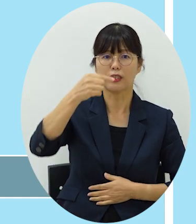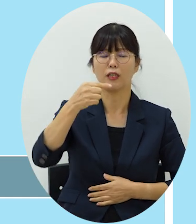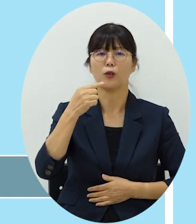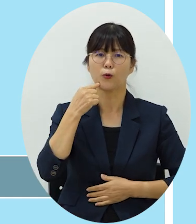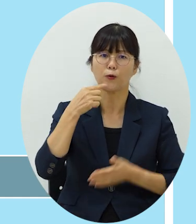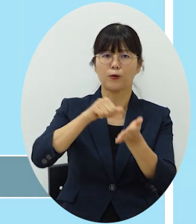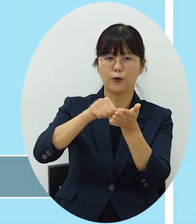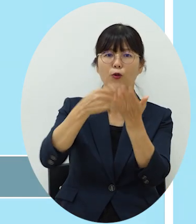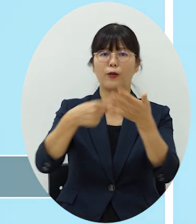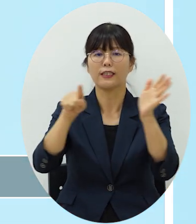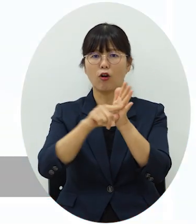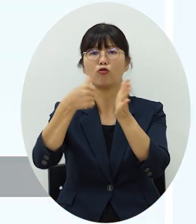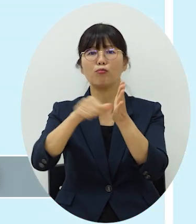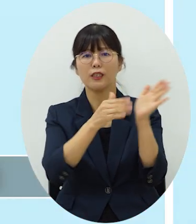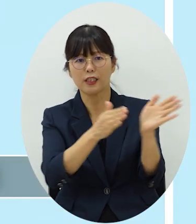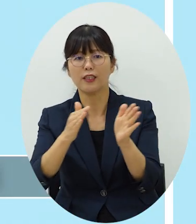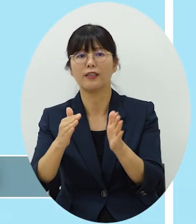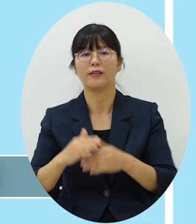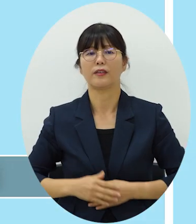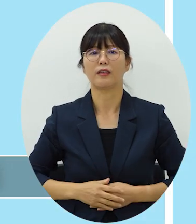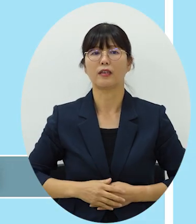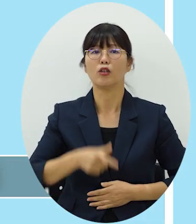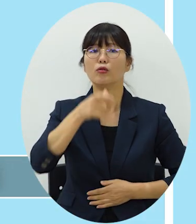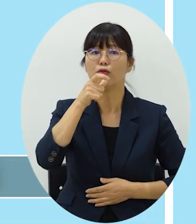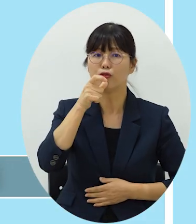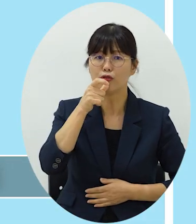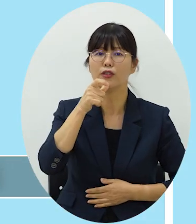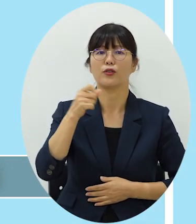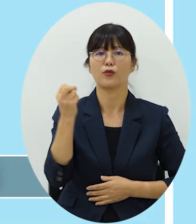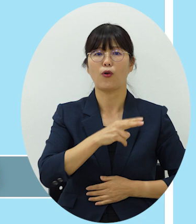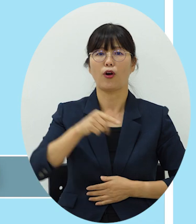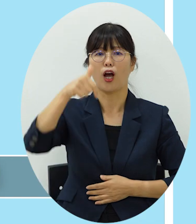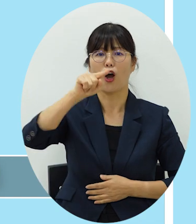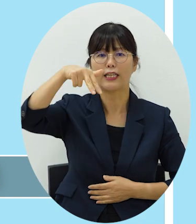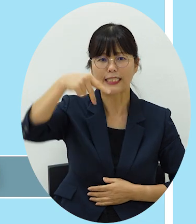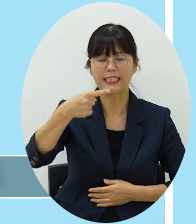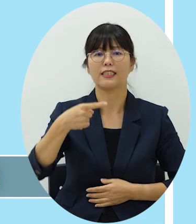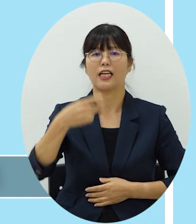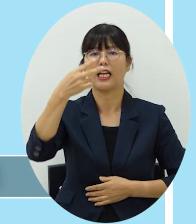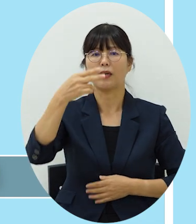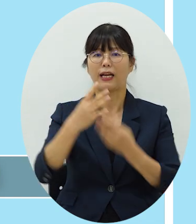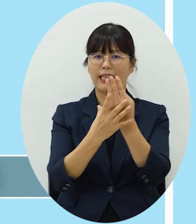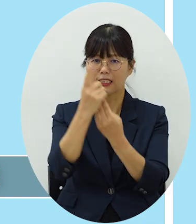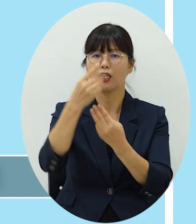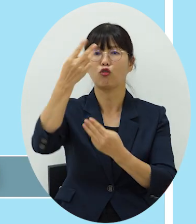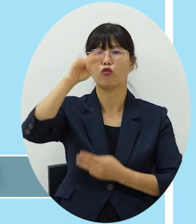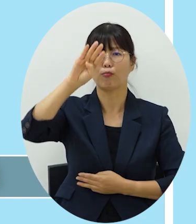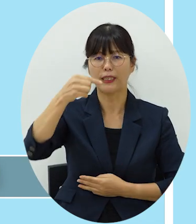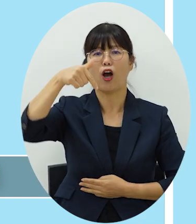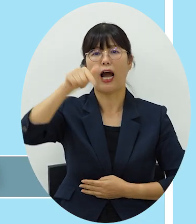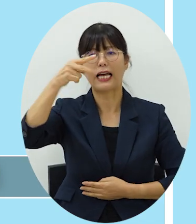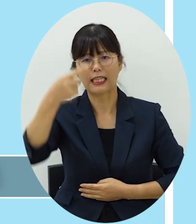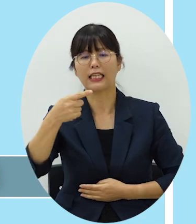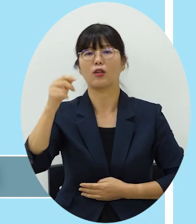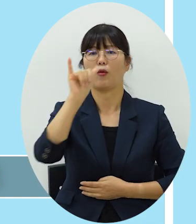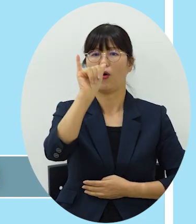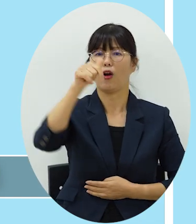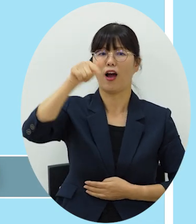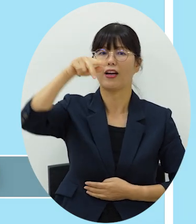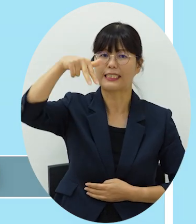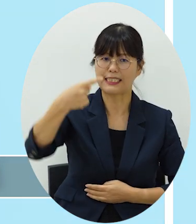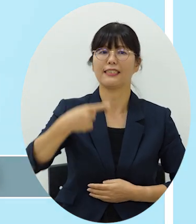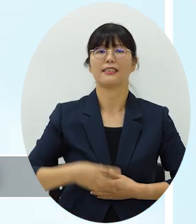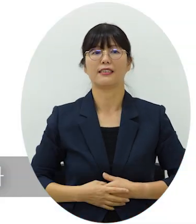위한 준비물은 다음과 같습니다. 멸균 생리식염수, 멸균 거즈, 드레싱 세트, 튜브 가드